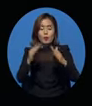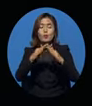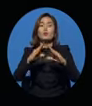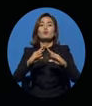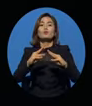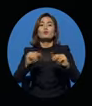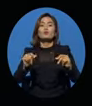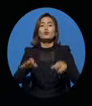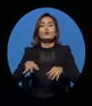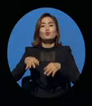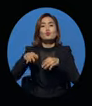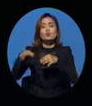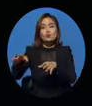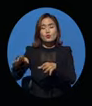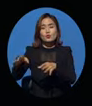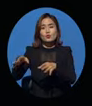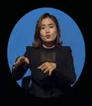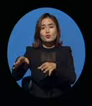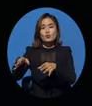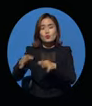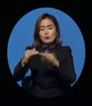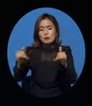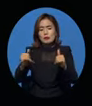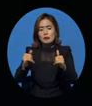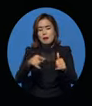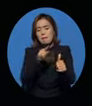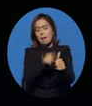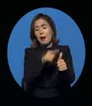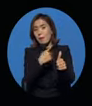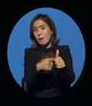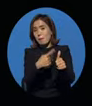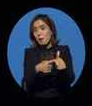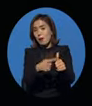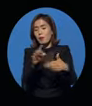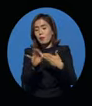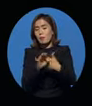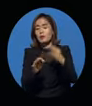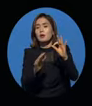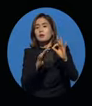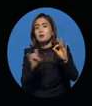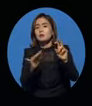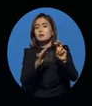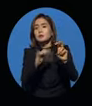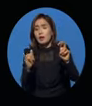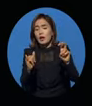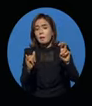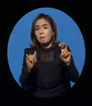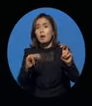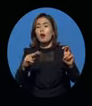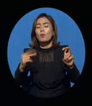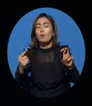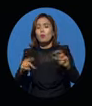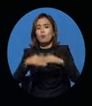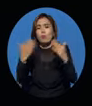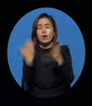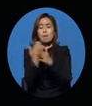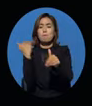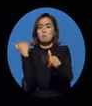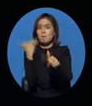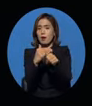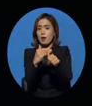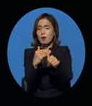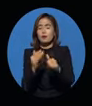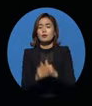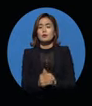부동산 투기꾼 으로 국민이 말한다면 10명 20명 이라도 출당 조치를